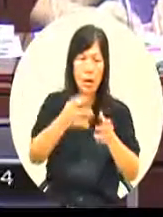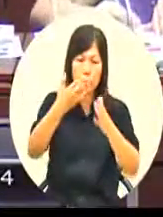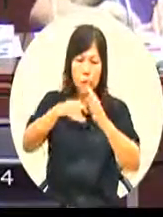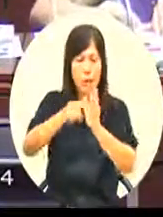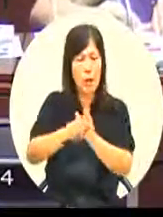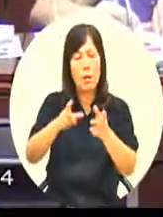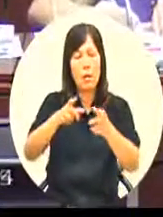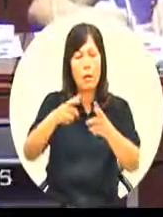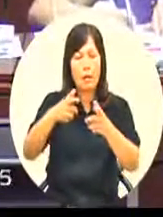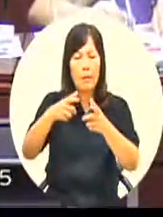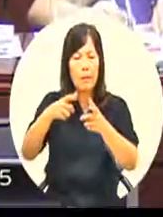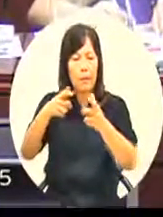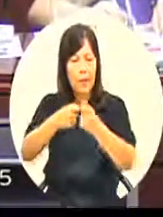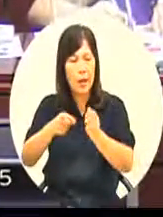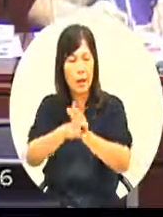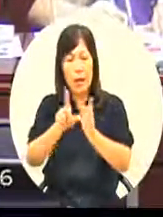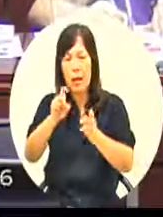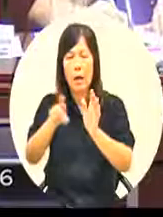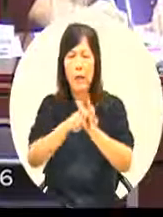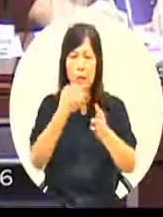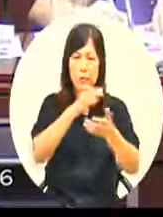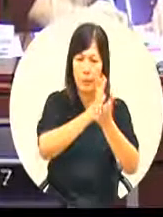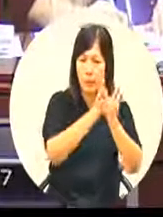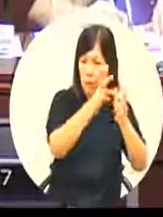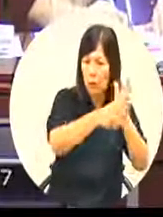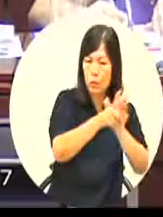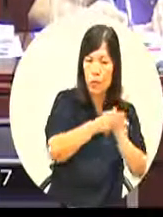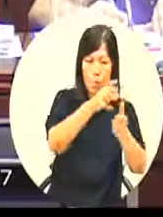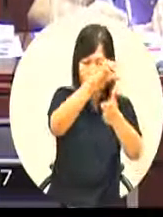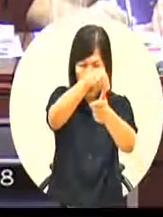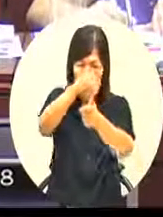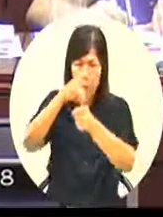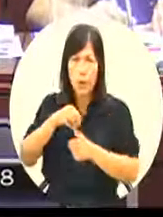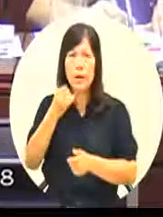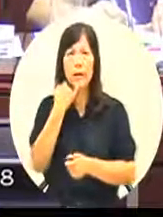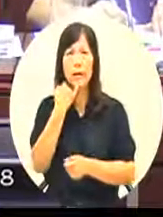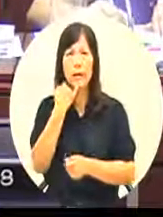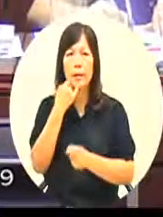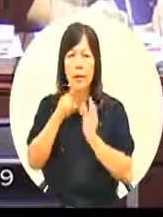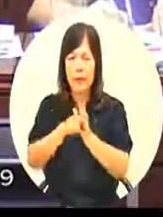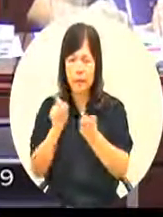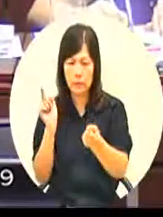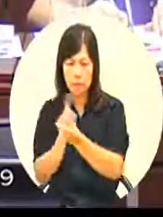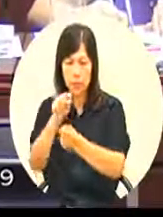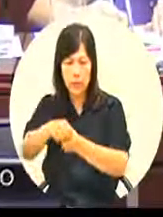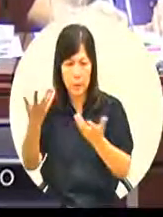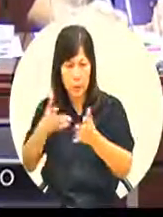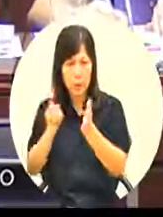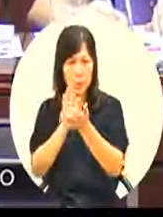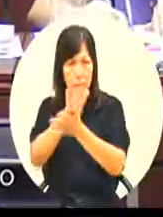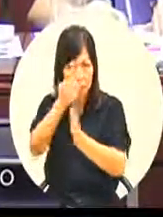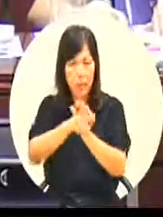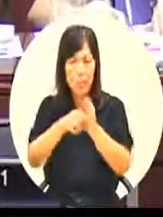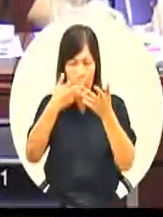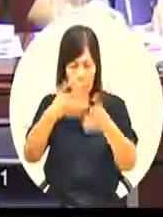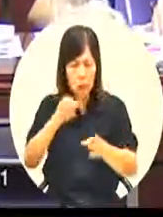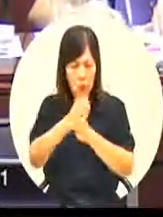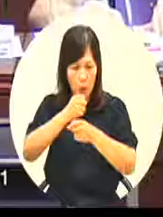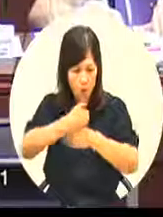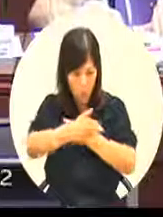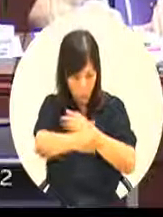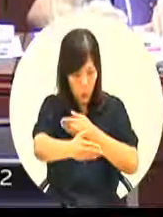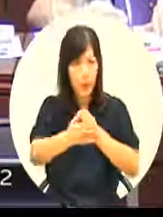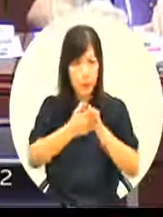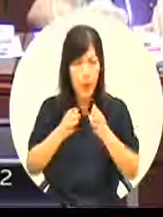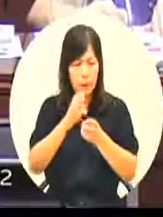车就是由厂商要可以调度的进来。我相信经过这一次的这个风灾以后，更多的 SOP 的需要